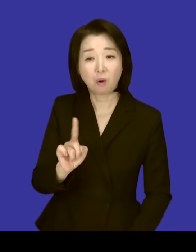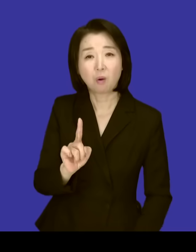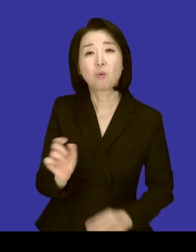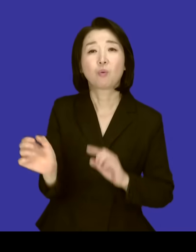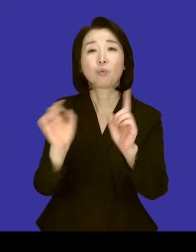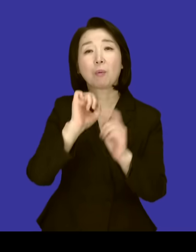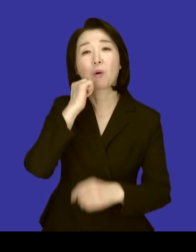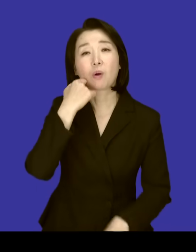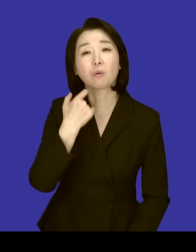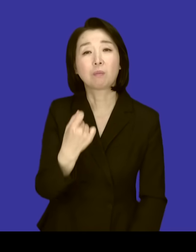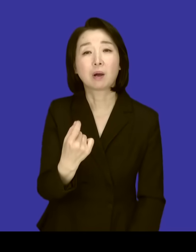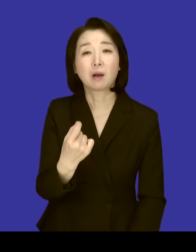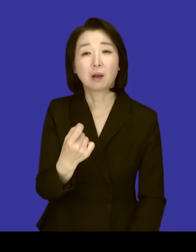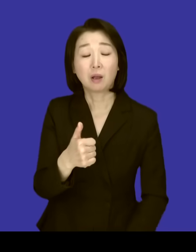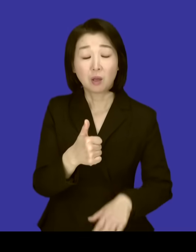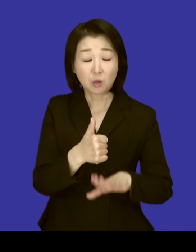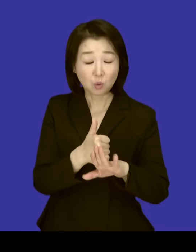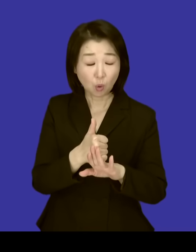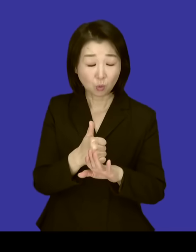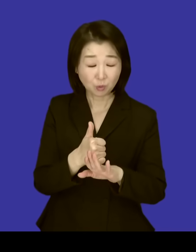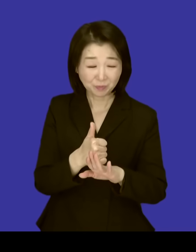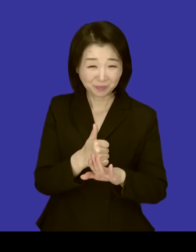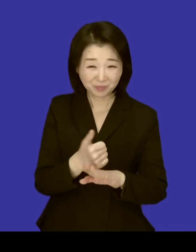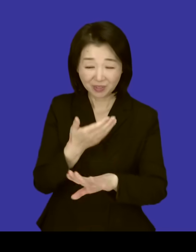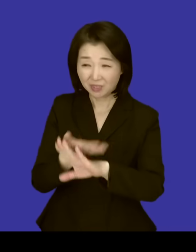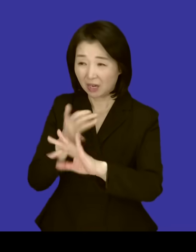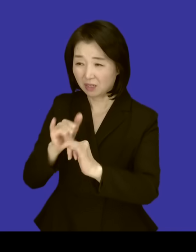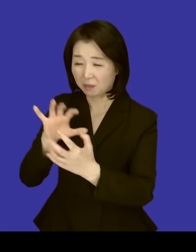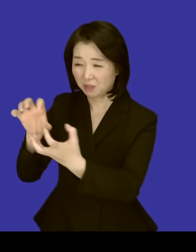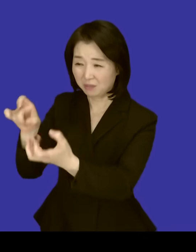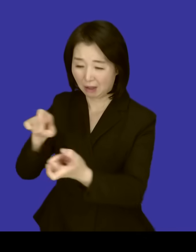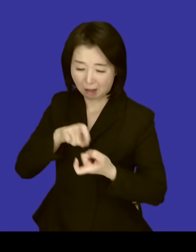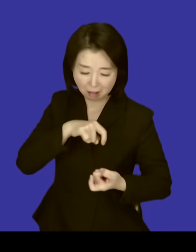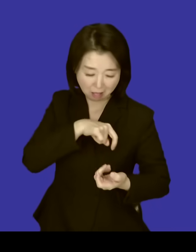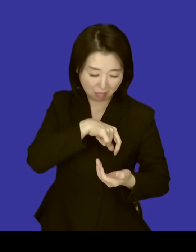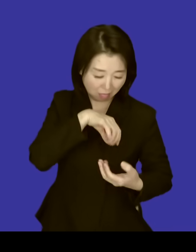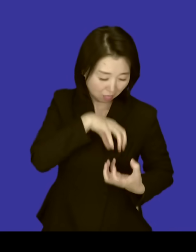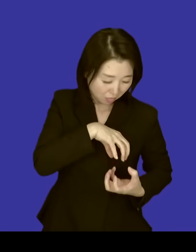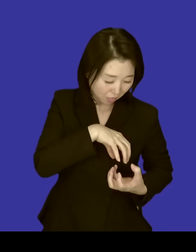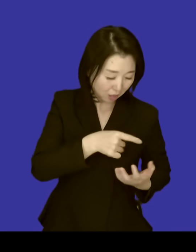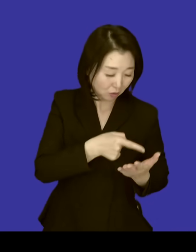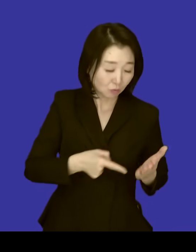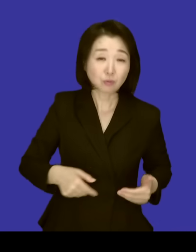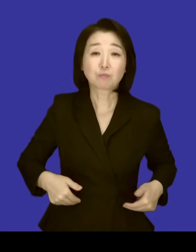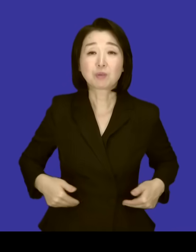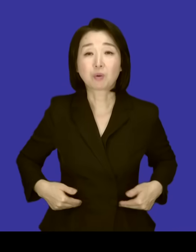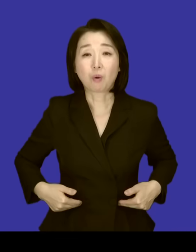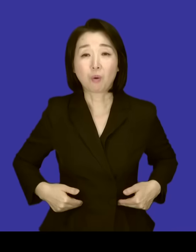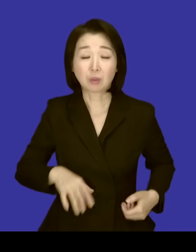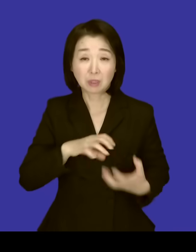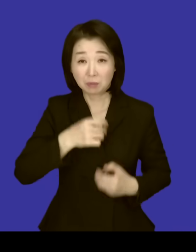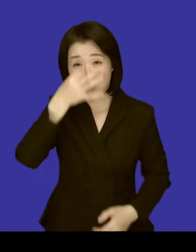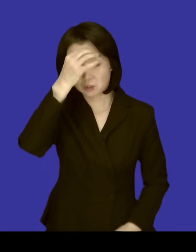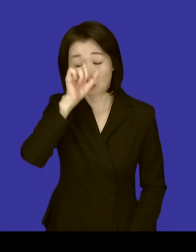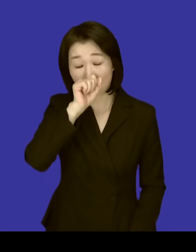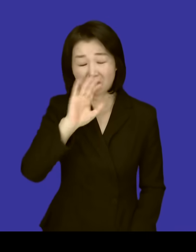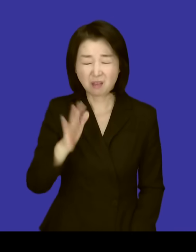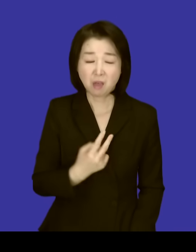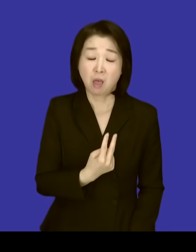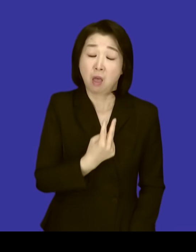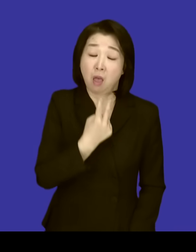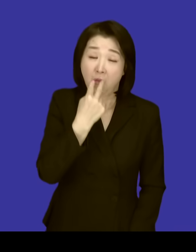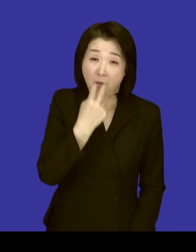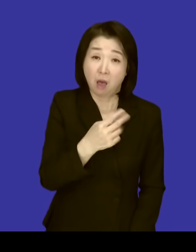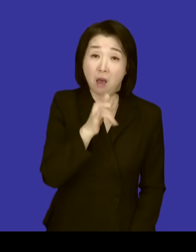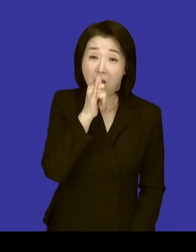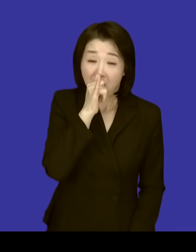회복이 어렵기 때문에 결국에는 이식을 받아야 되는 상황이고 그러면은 당연히 심장 기능이 좋지가 않으니까 숨이 차실 거고